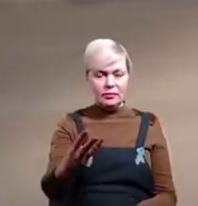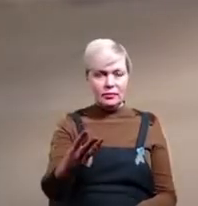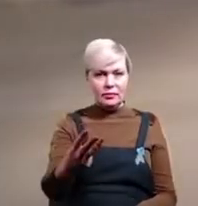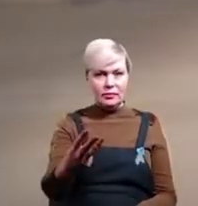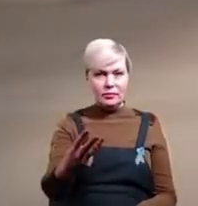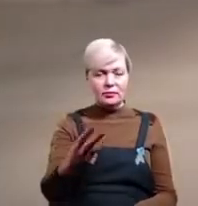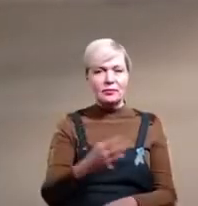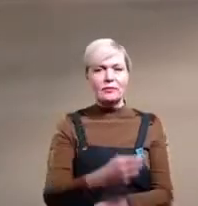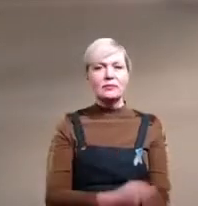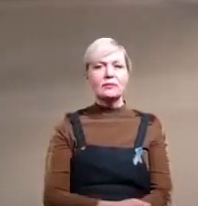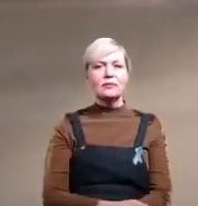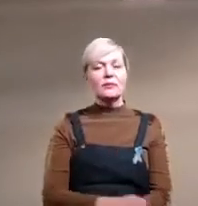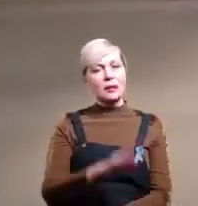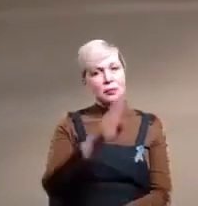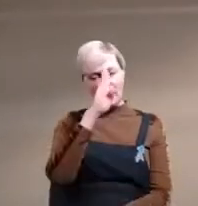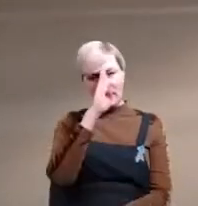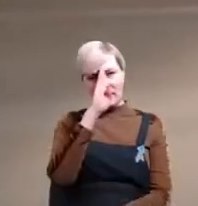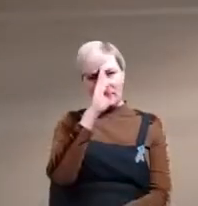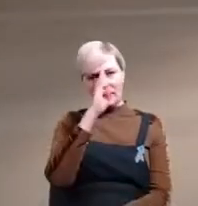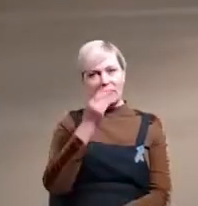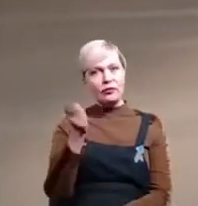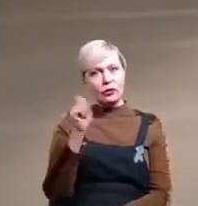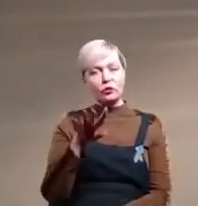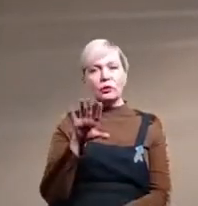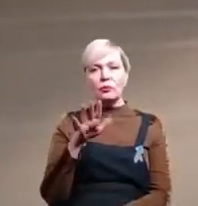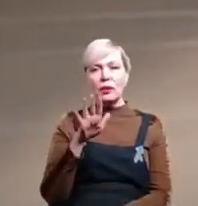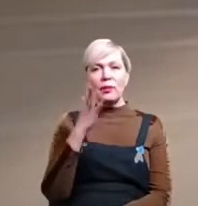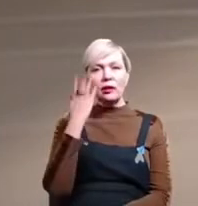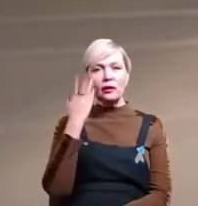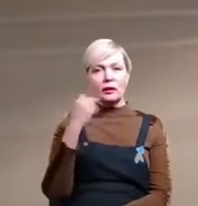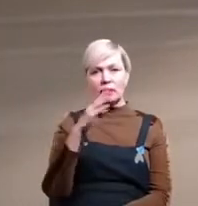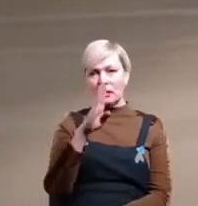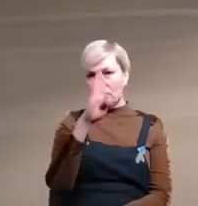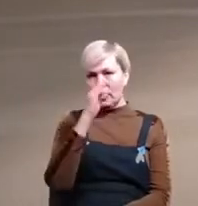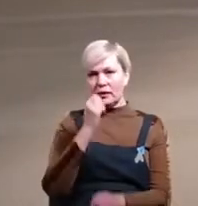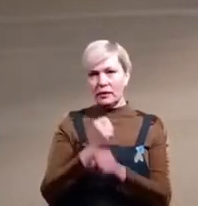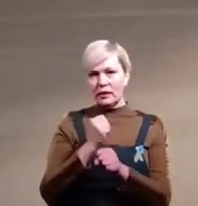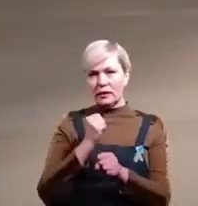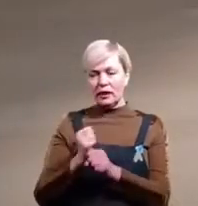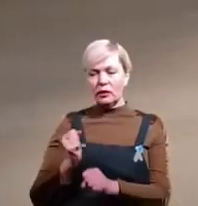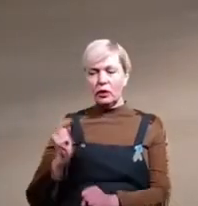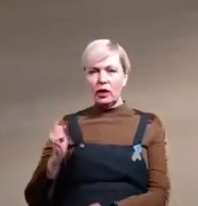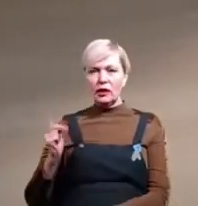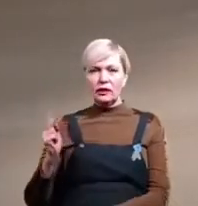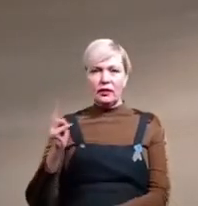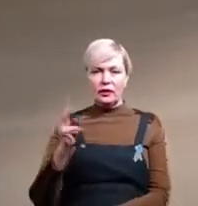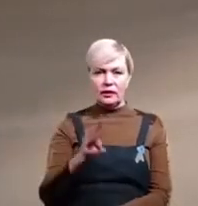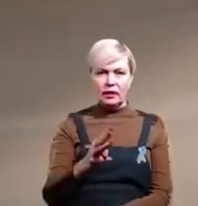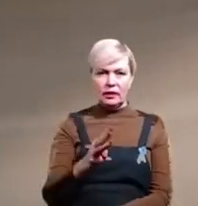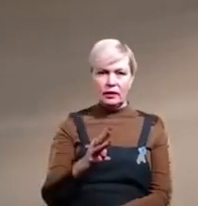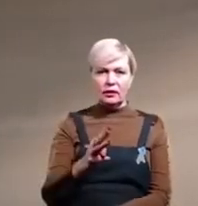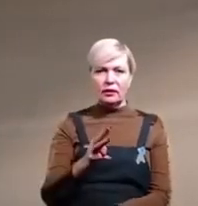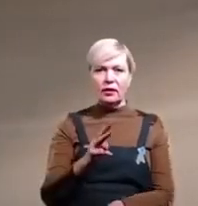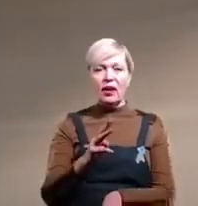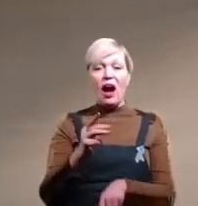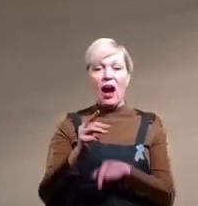Да. Парни, вот момент, когда парни делают раз, два, три, вы выходите в этот